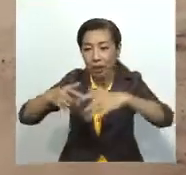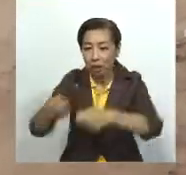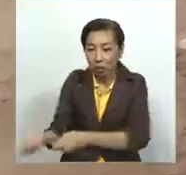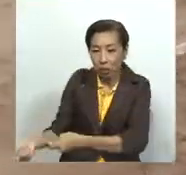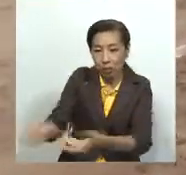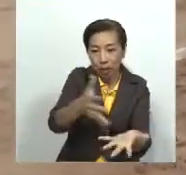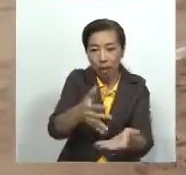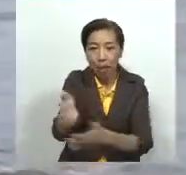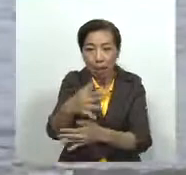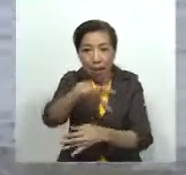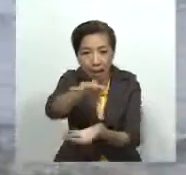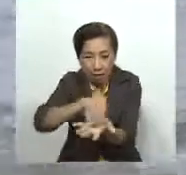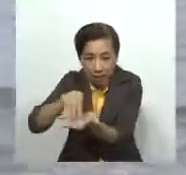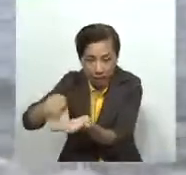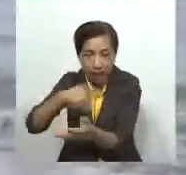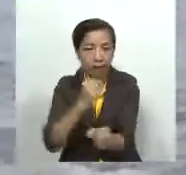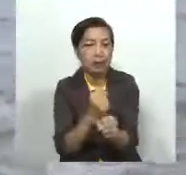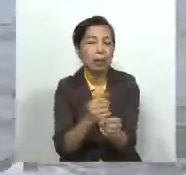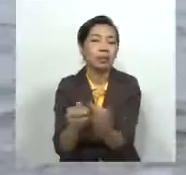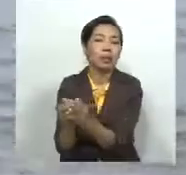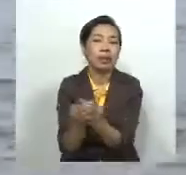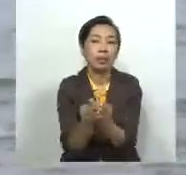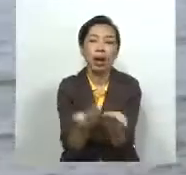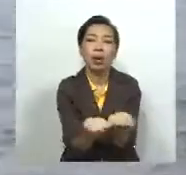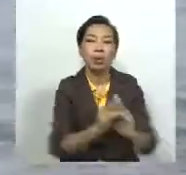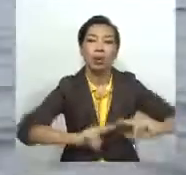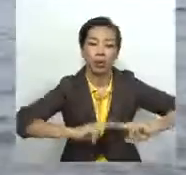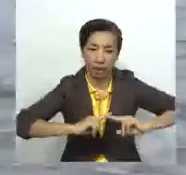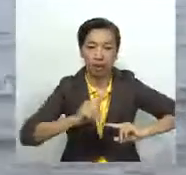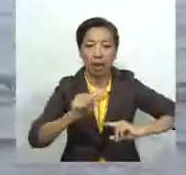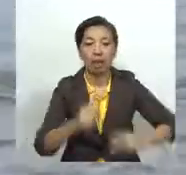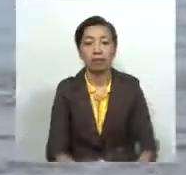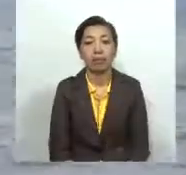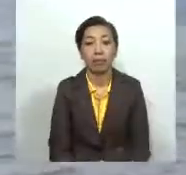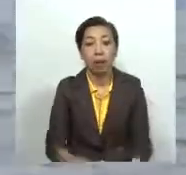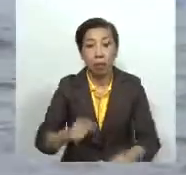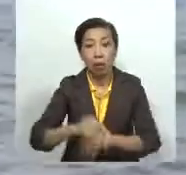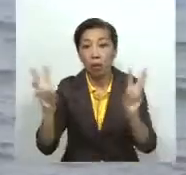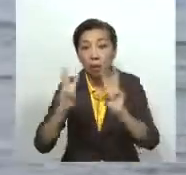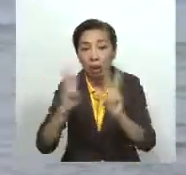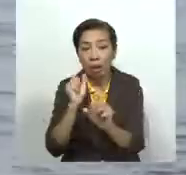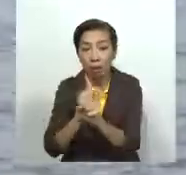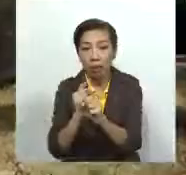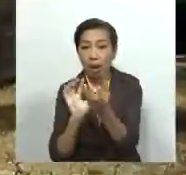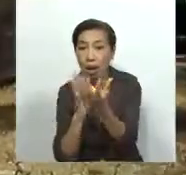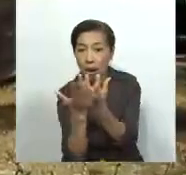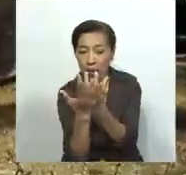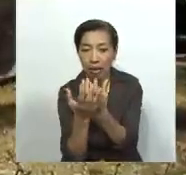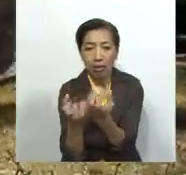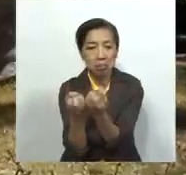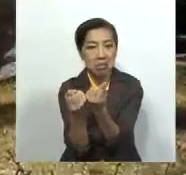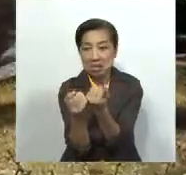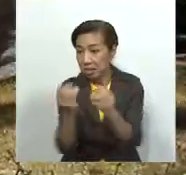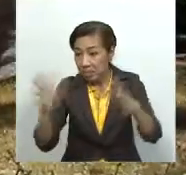าริมชายหาดเพื่อเก็บไว้รับประทานในครอบครัวนอกจากนี้ก็ยังใช้เวลาว่างปลูกผักไร้ดินต